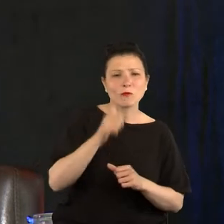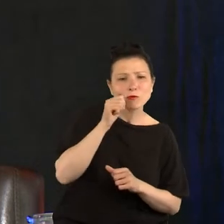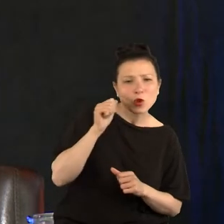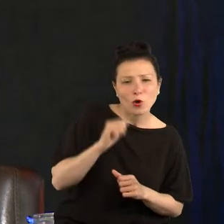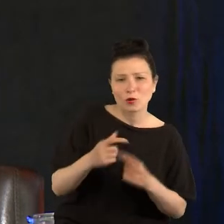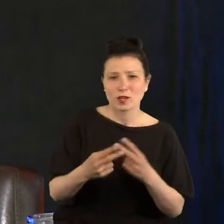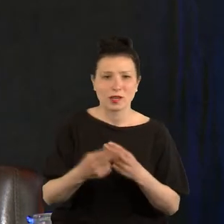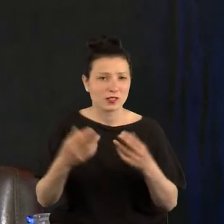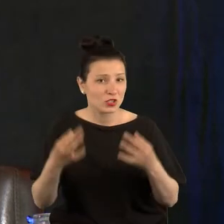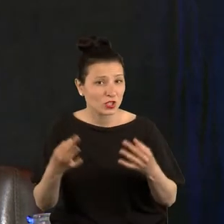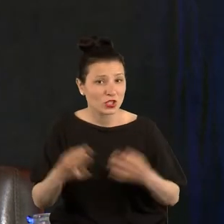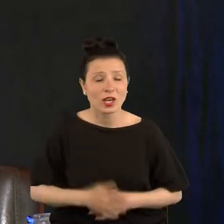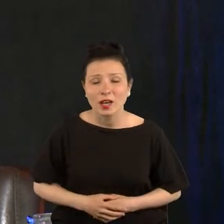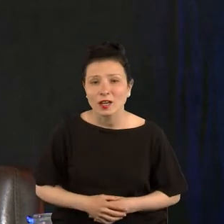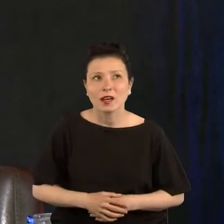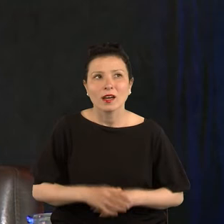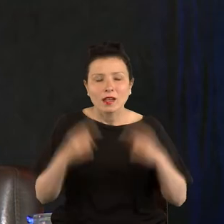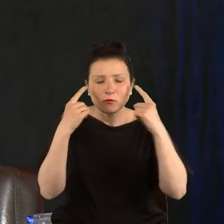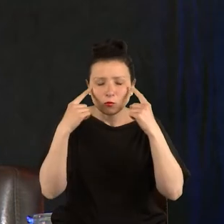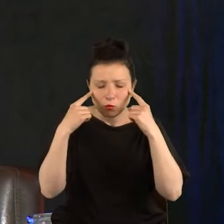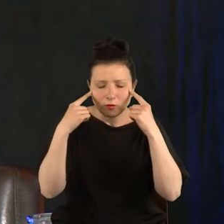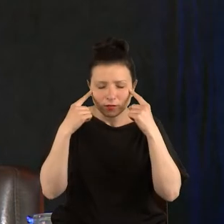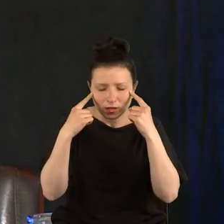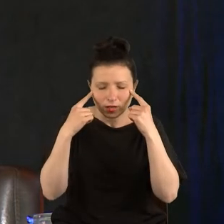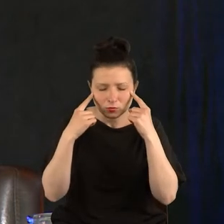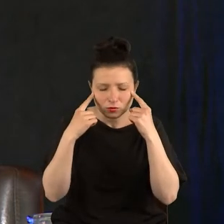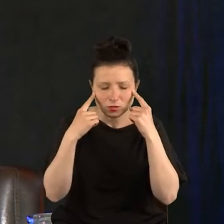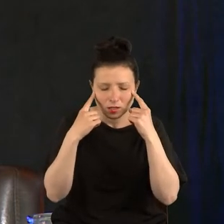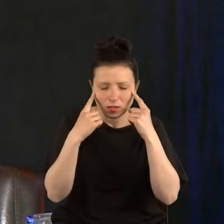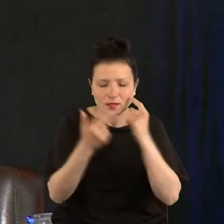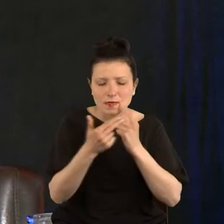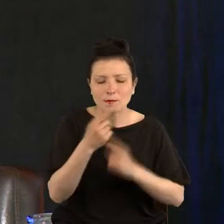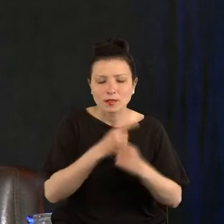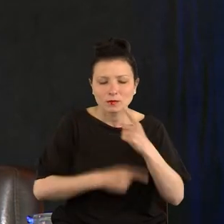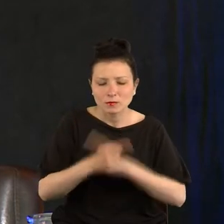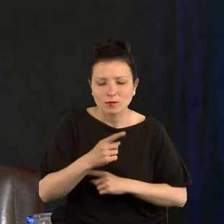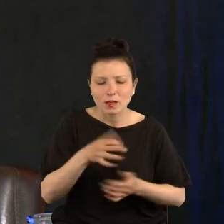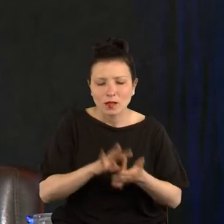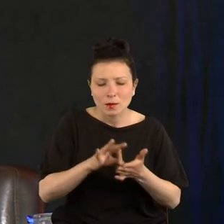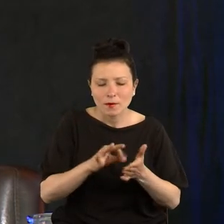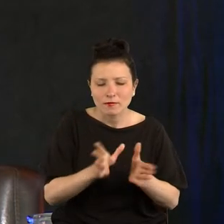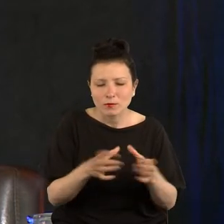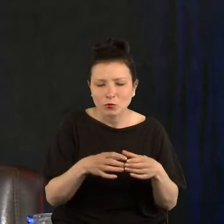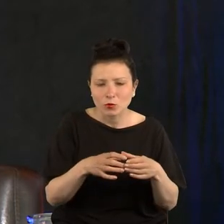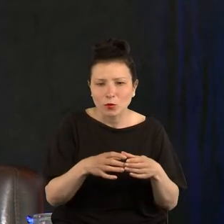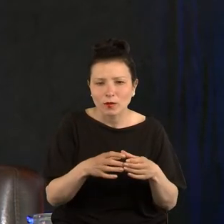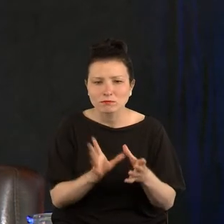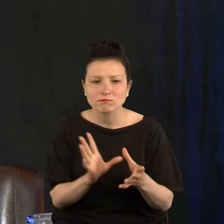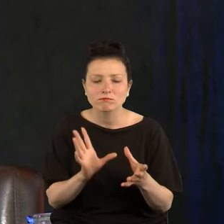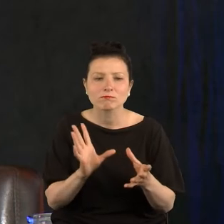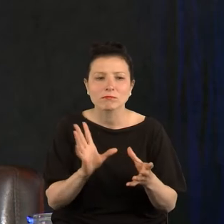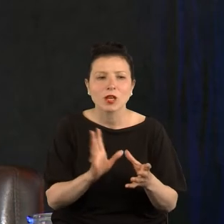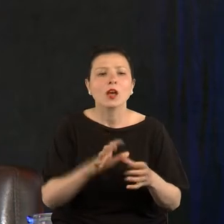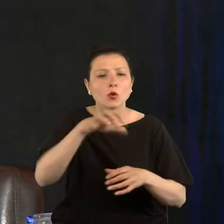buduje się ta niepełnosprawność, która w pewien sposób, w pewnym obszarze jest wrzucona do tak zwanego diversity, do tego,